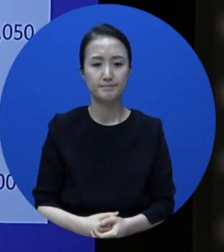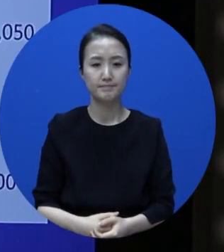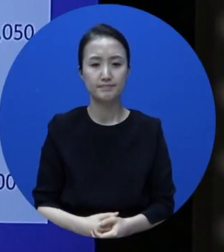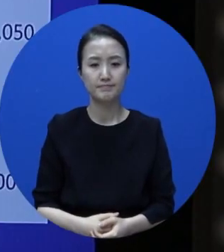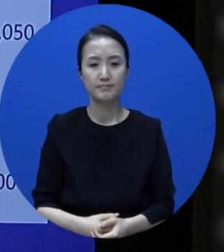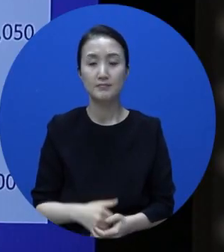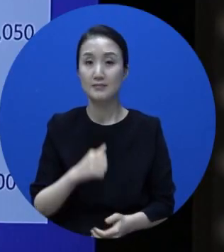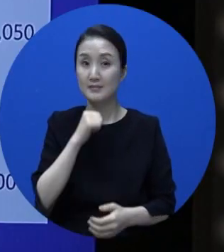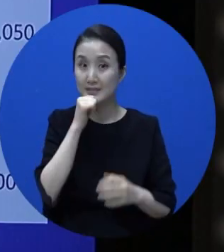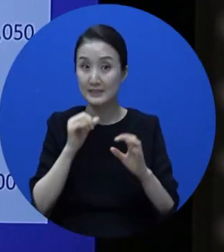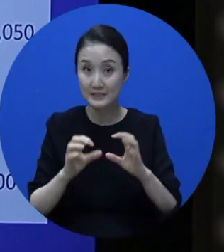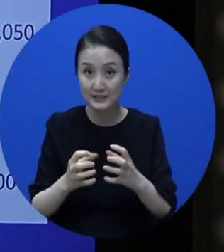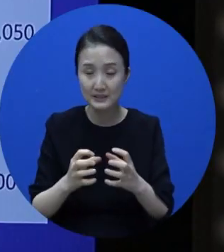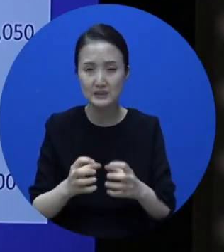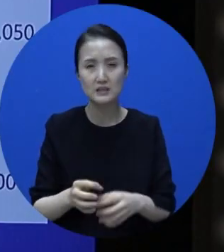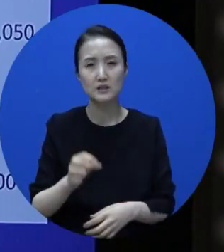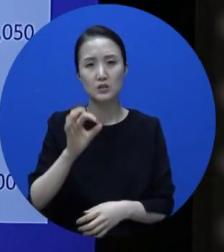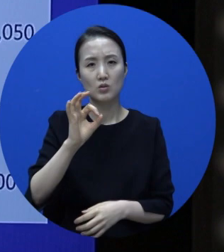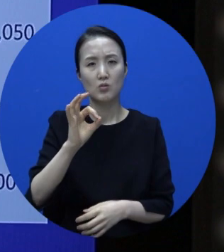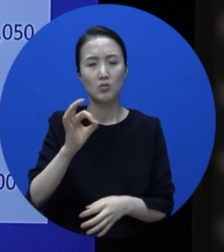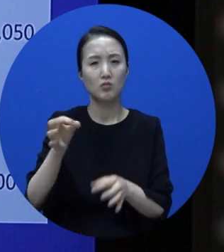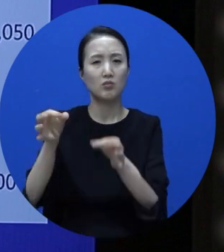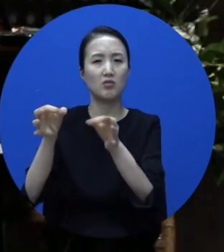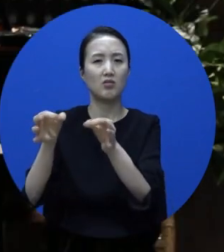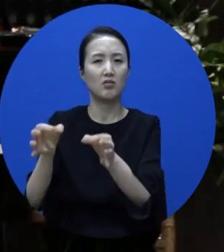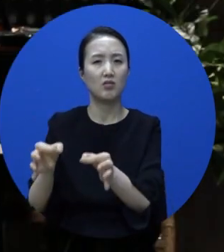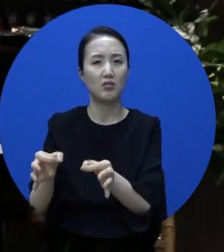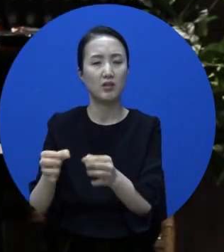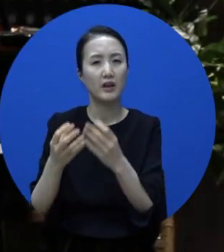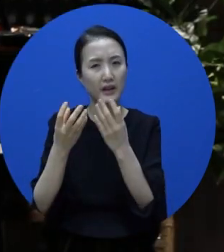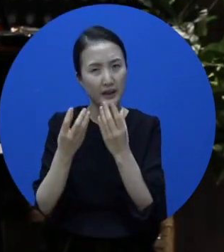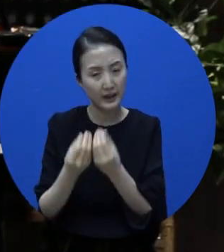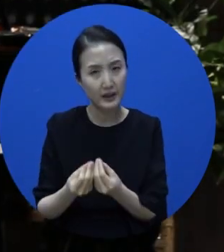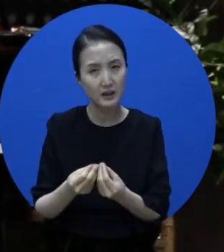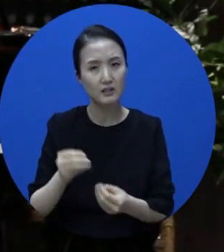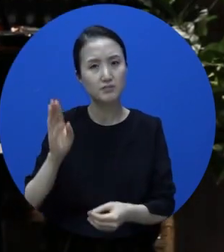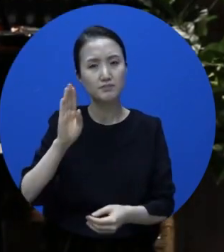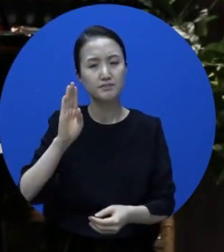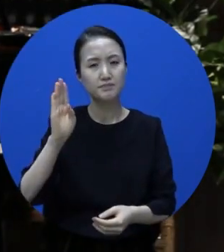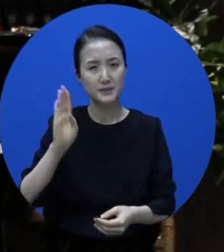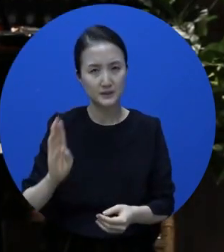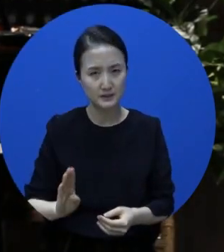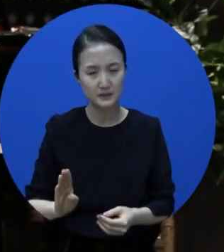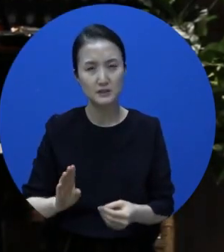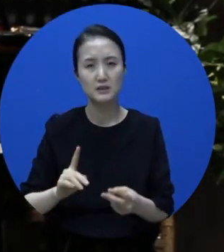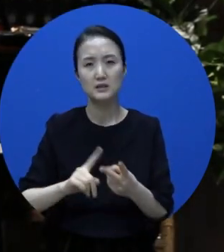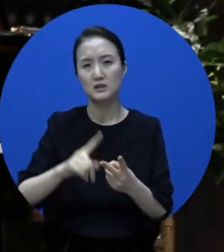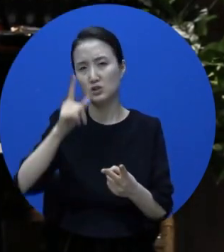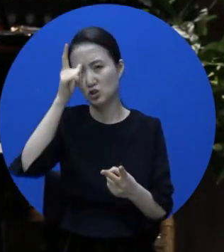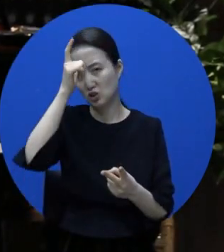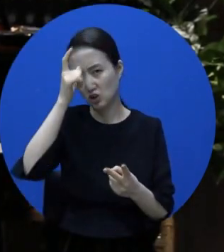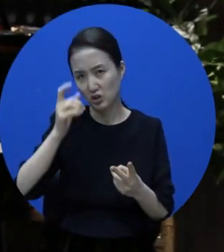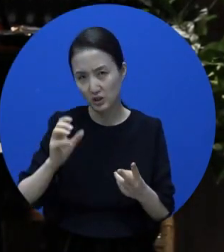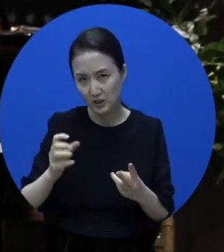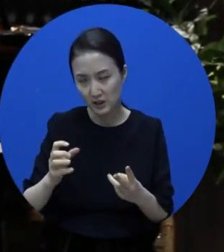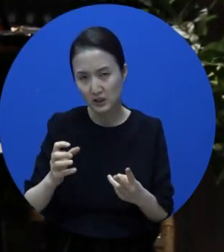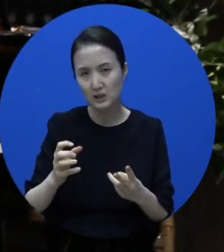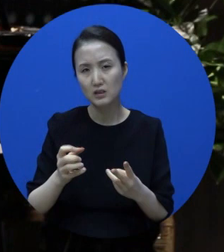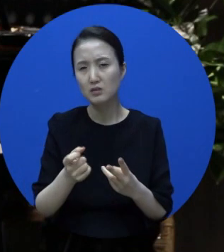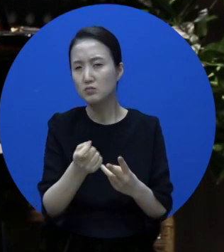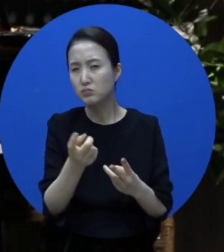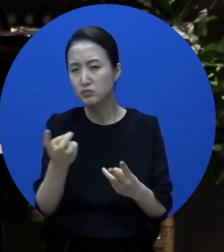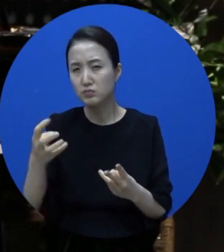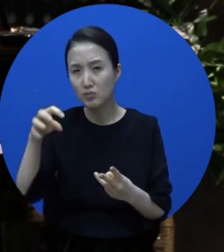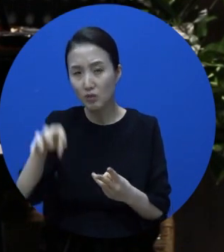가치는 계속 떨어지고 브라질 해야할 과 라든가 터키 리라 와 라든가 이런 수많은 신흥국 통화